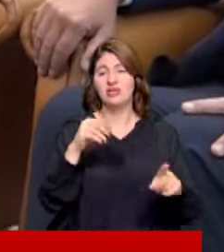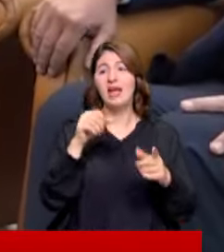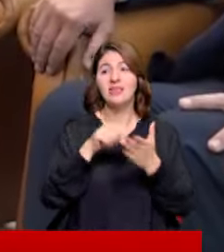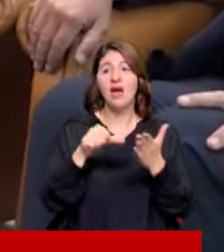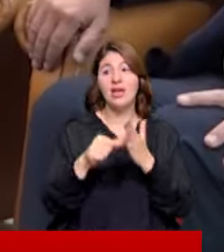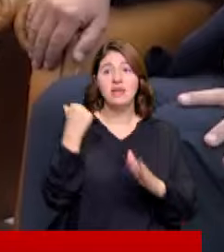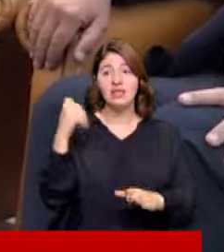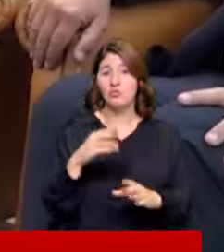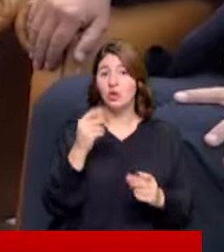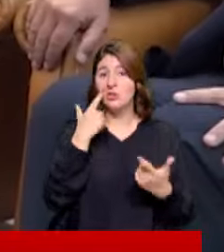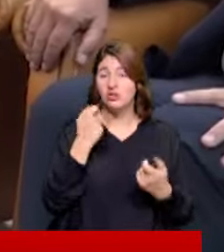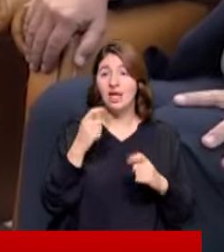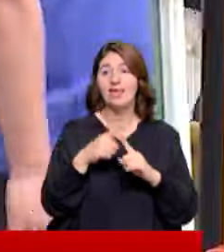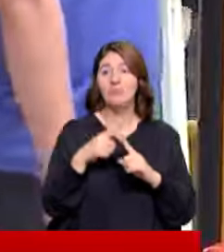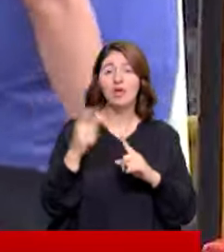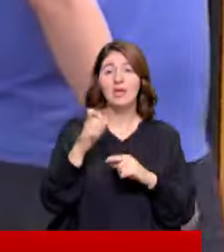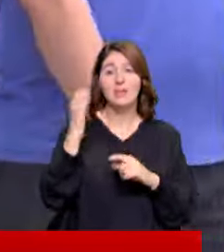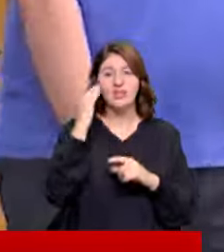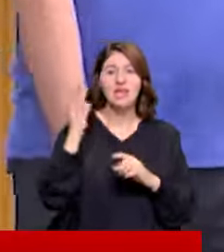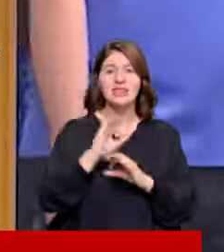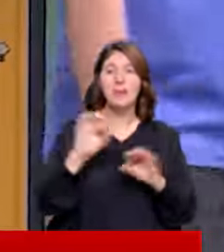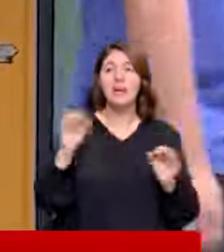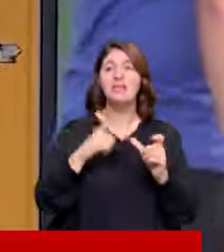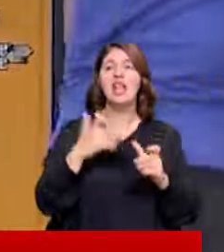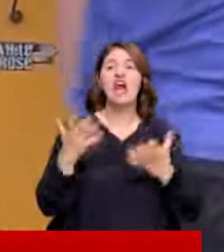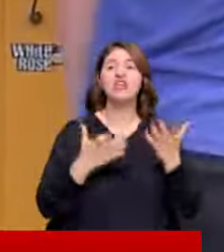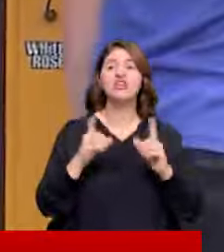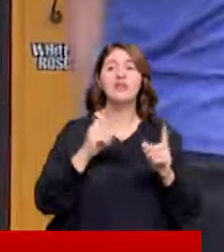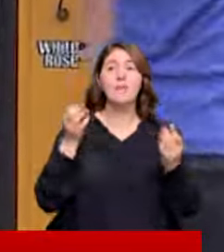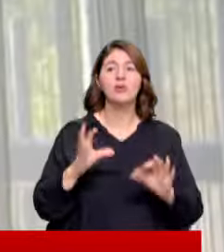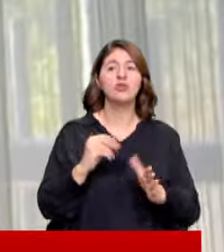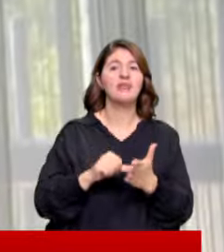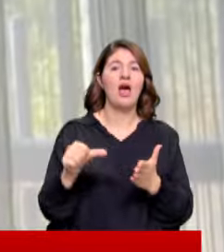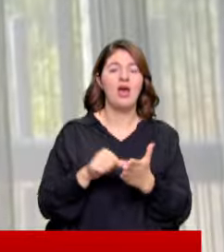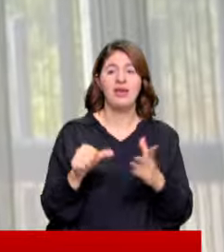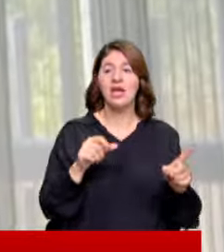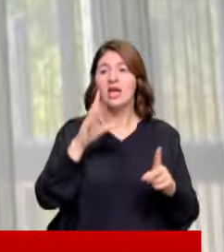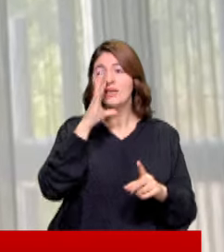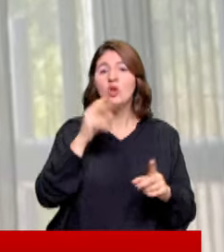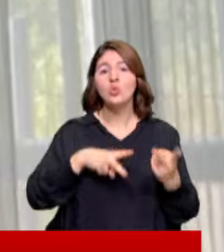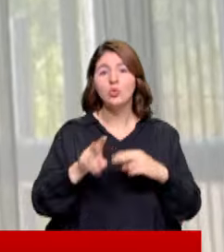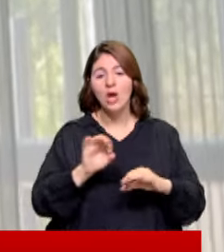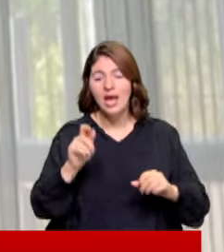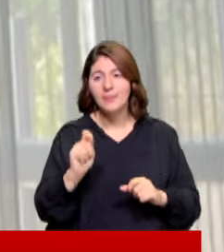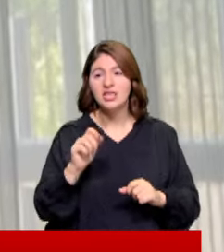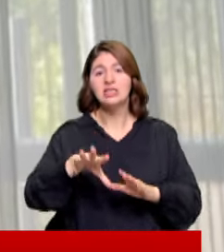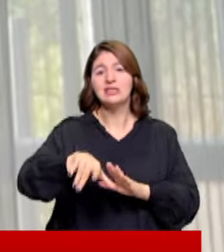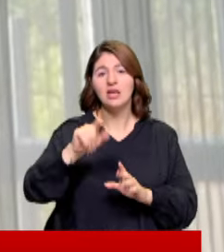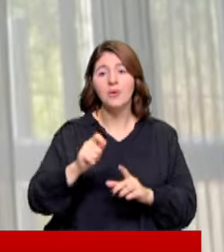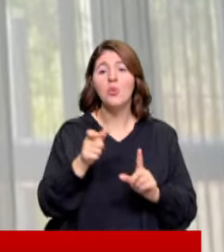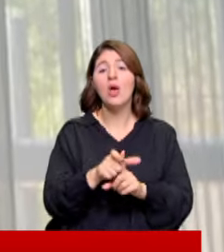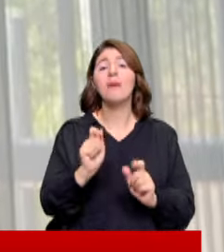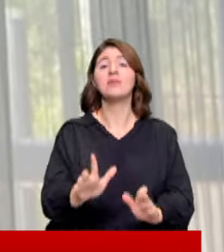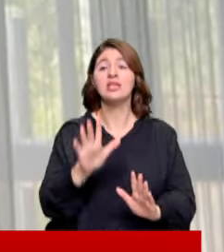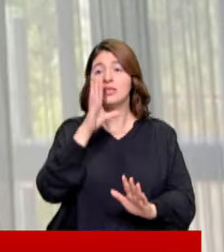tarihte dikkat çekici. Temmuz ayının başı, tam da Sinan Ateş davasının başladığı tarih. Kimse yolsuzluk yapanı, hırsızlık yapanı korumasın